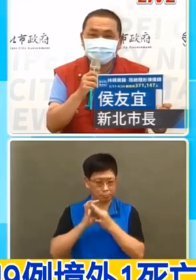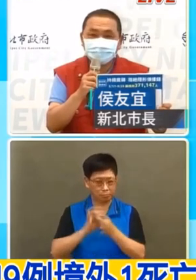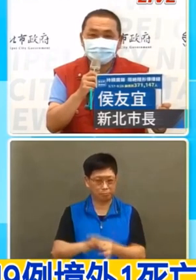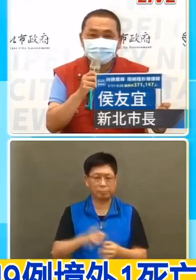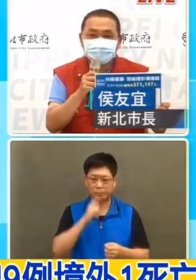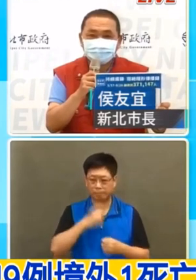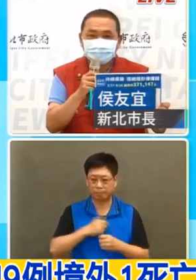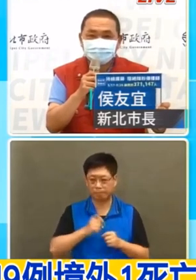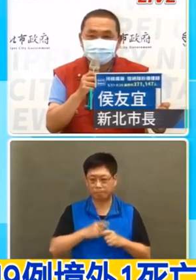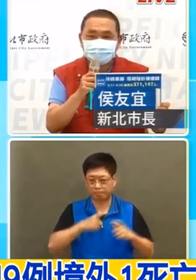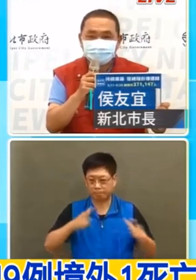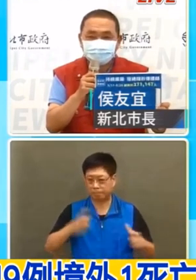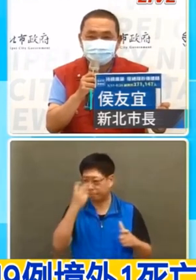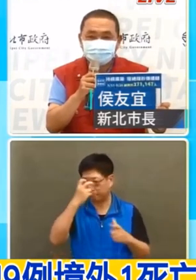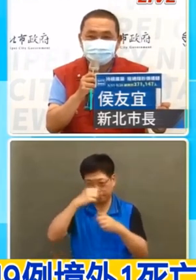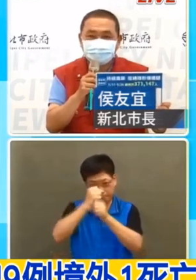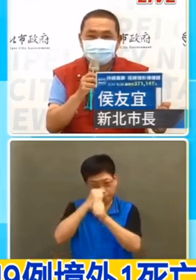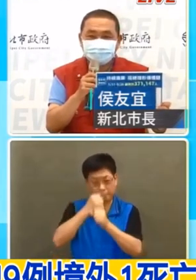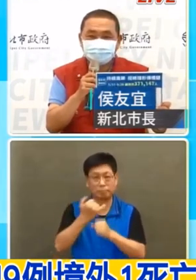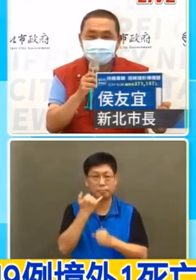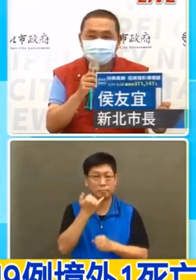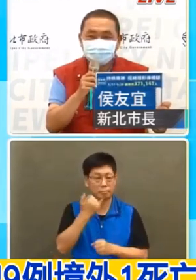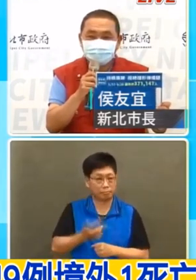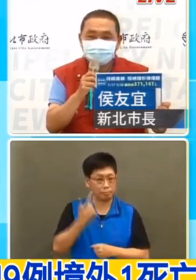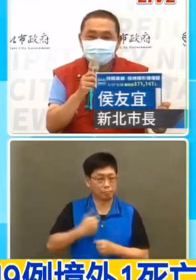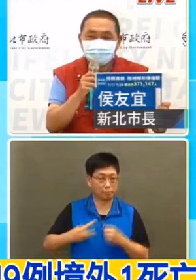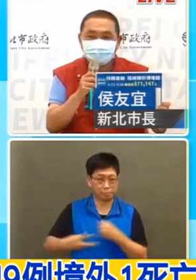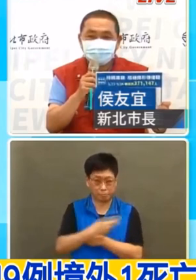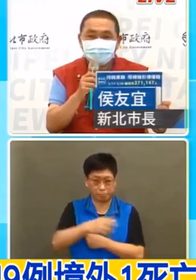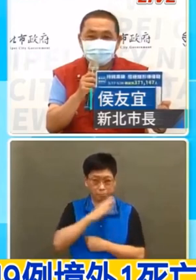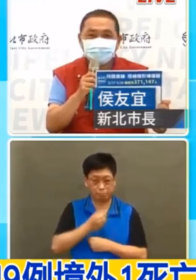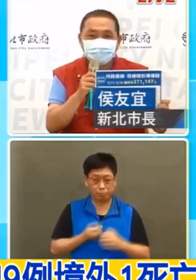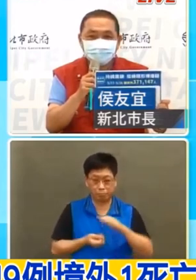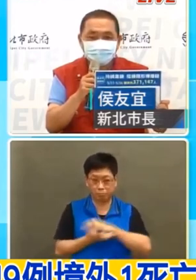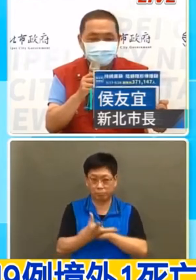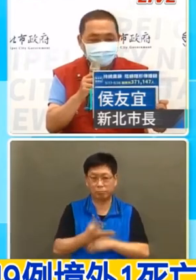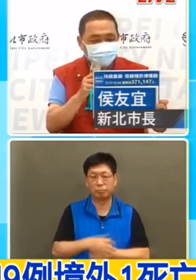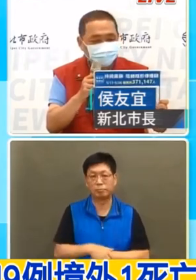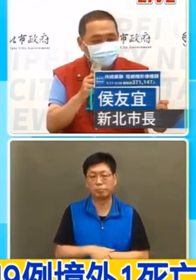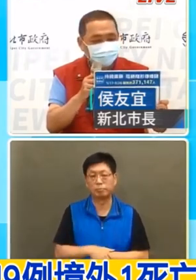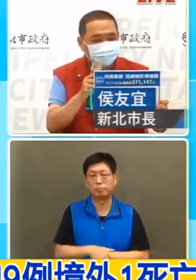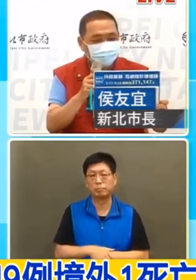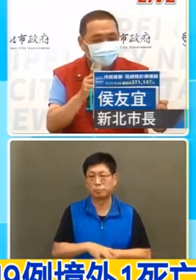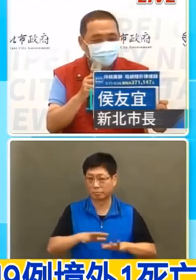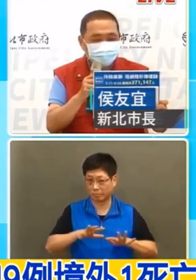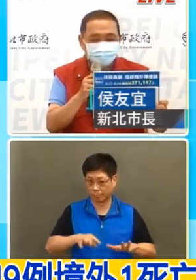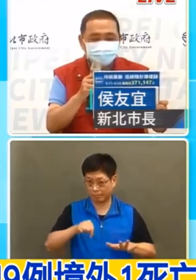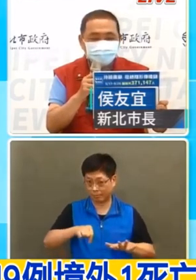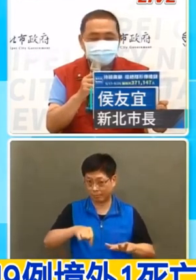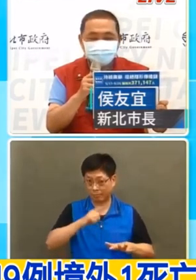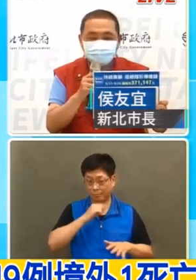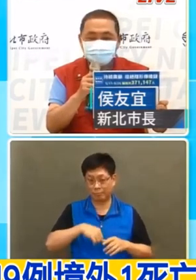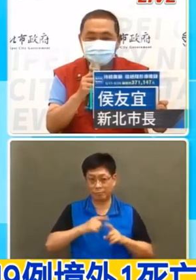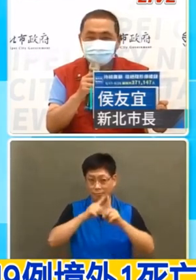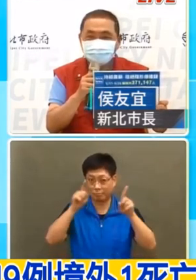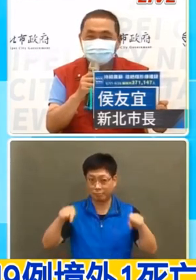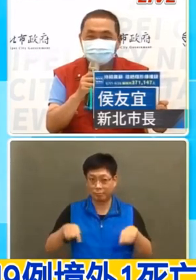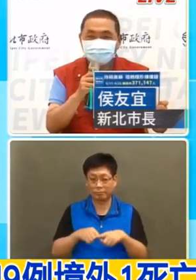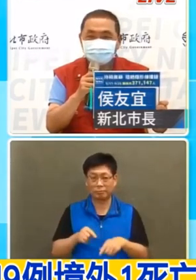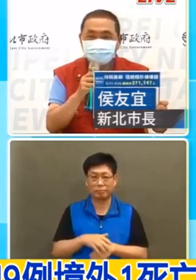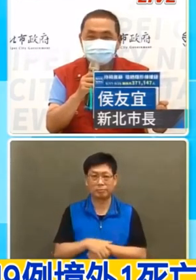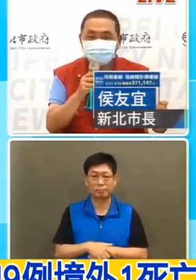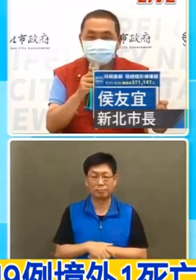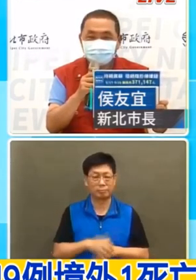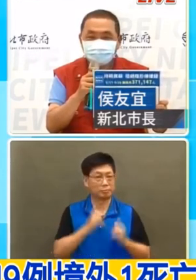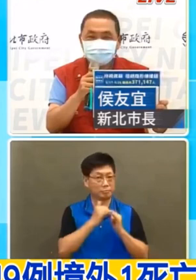筛，希望能够有效的阻断隐形传播链。所以这一张整个